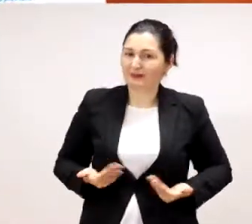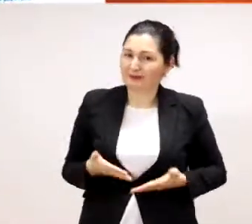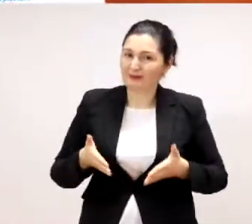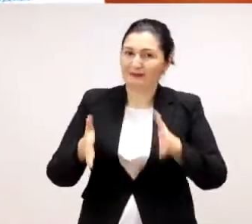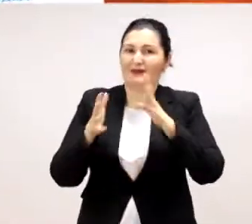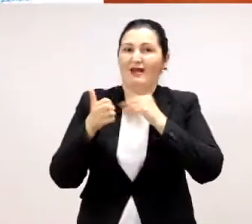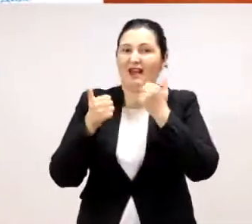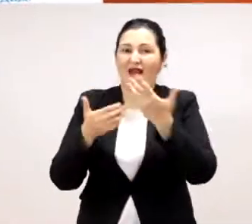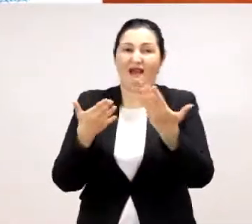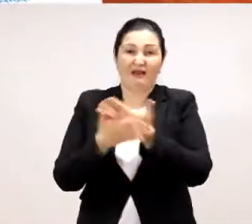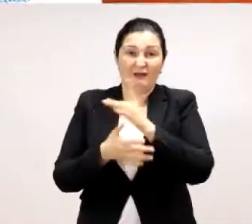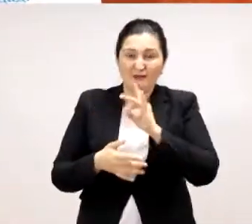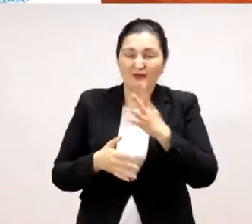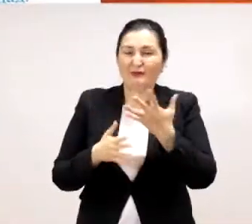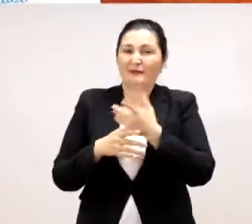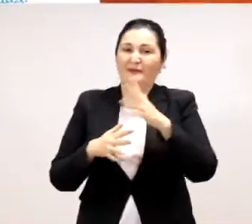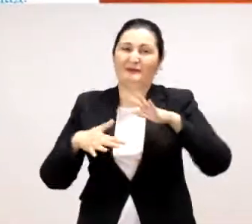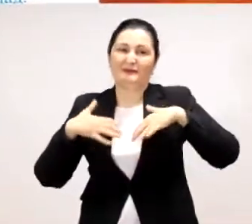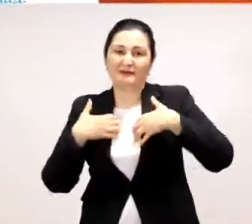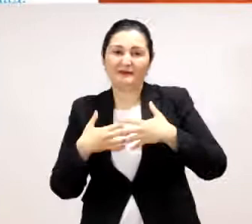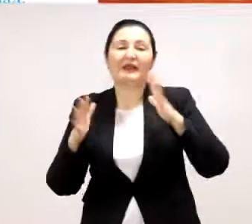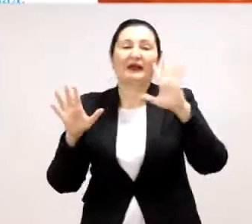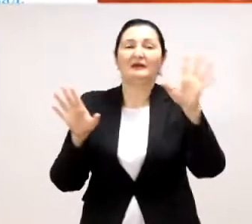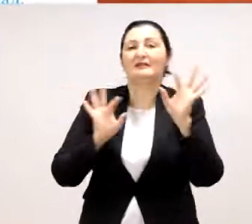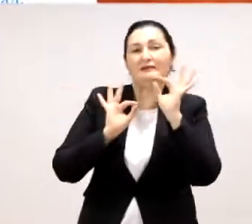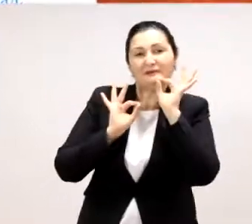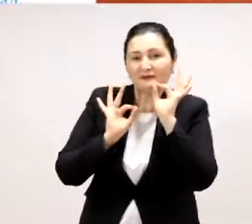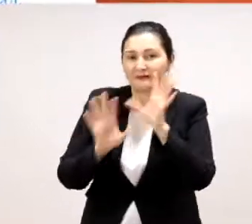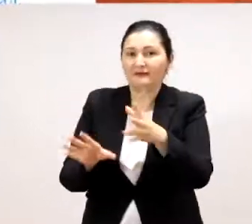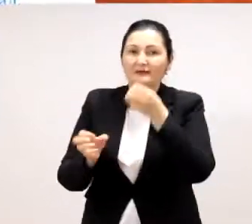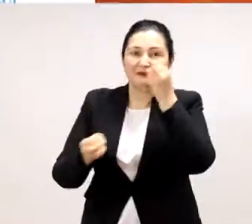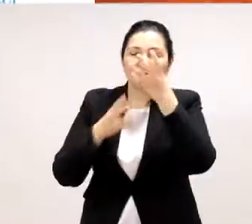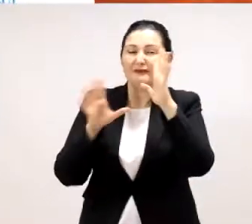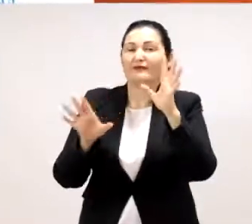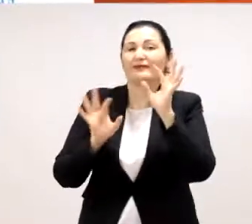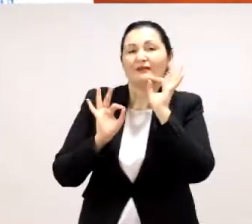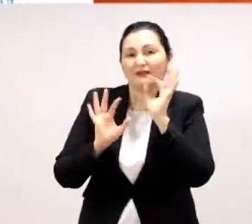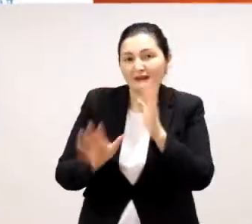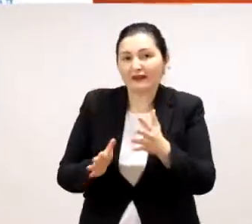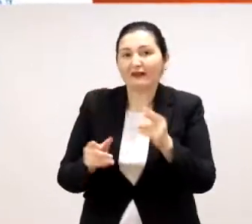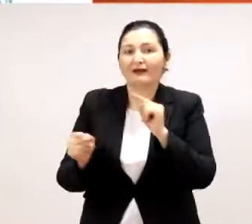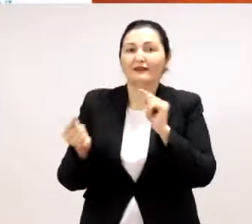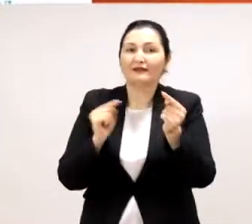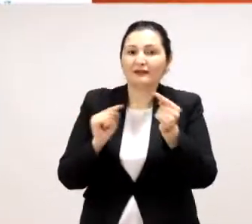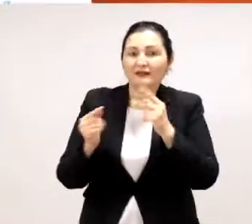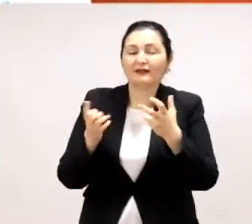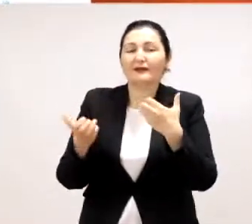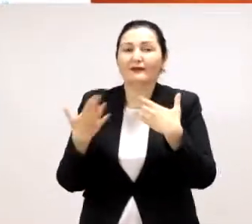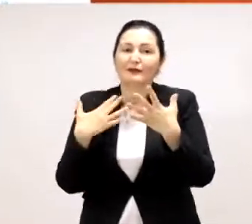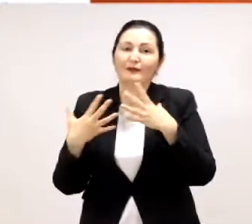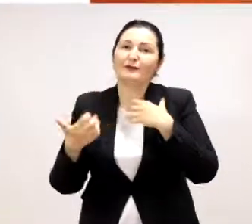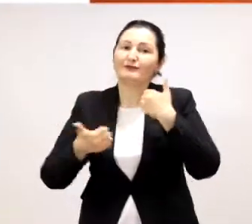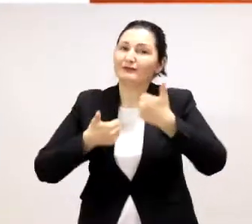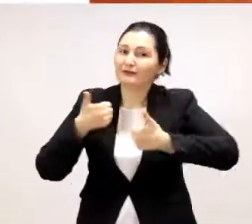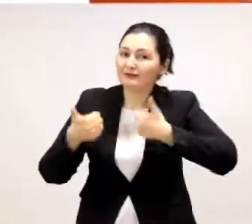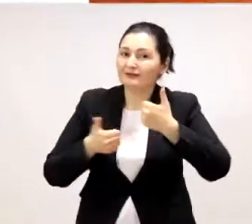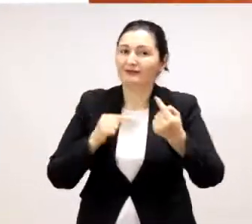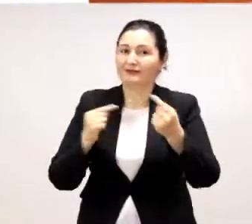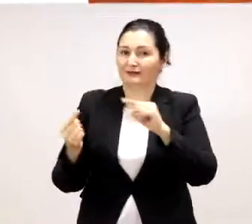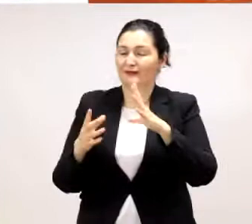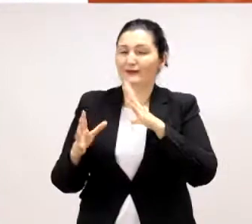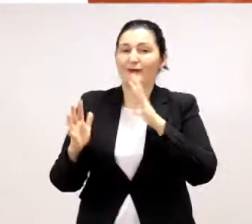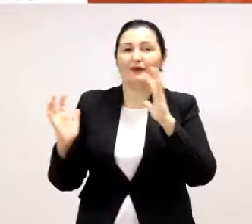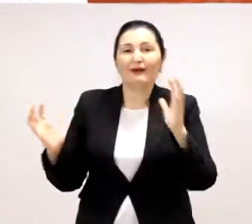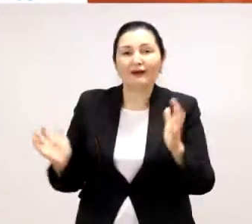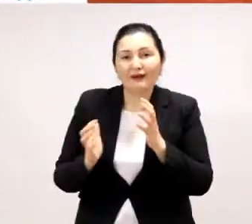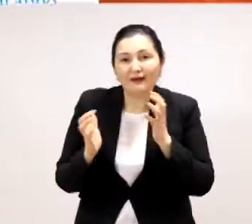میگردد. ما هم صدبرگ ها رو بخشیدیم، گفتند گل های دیگر. از چنین معامله خوش گل ها در تن صدبرگ